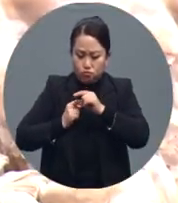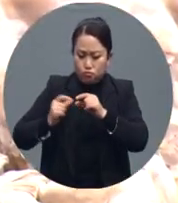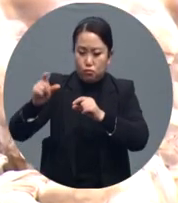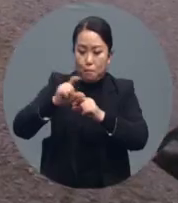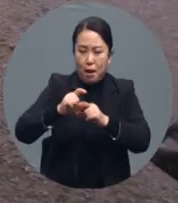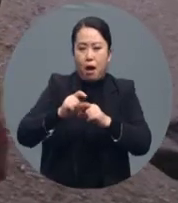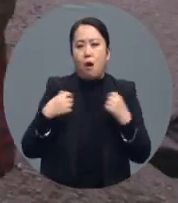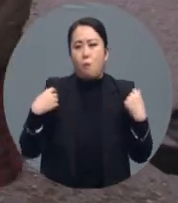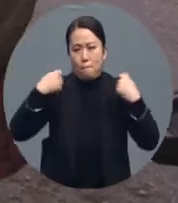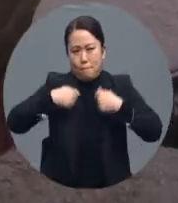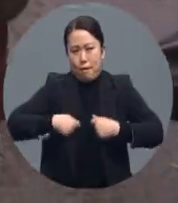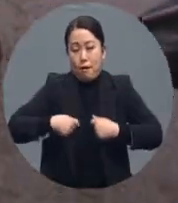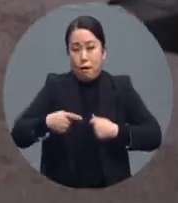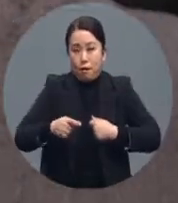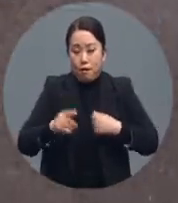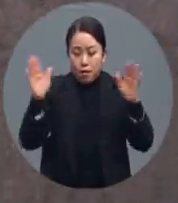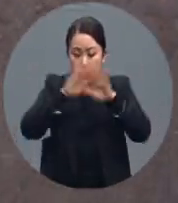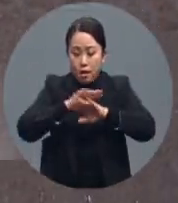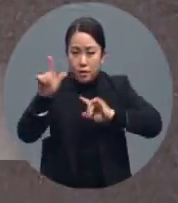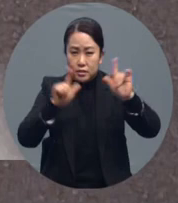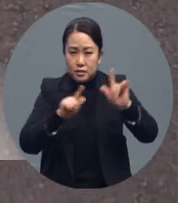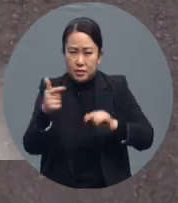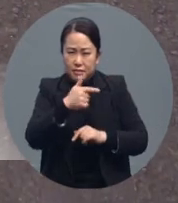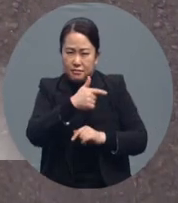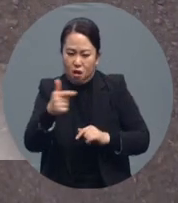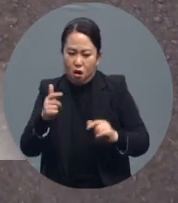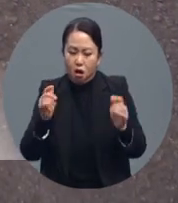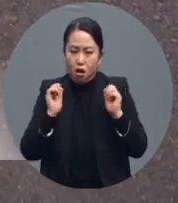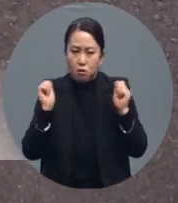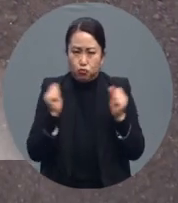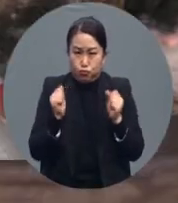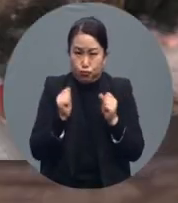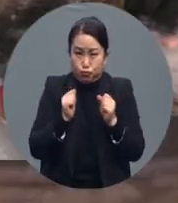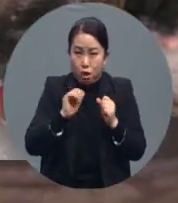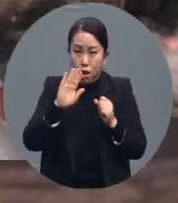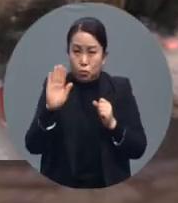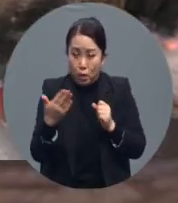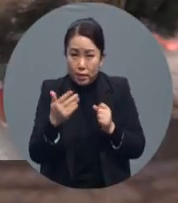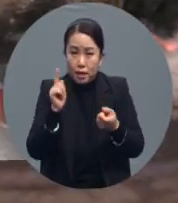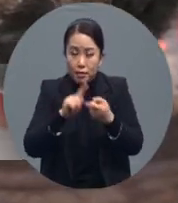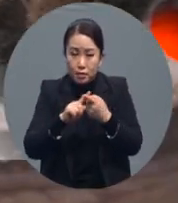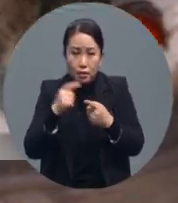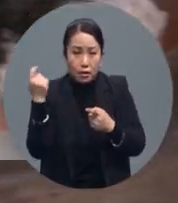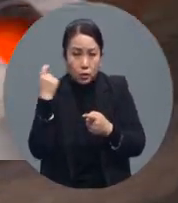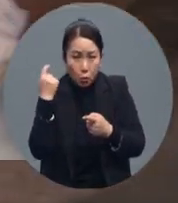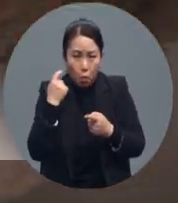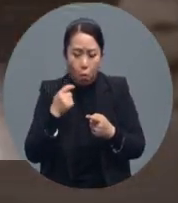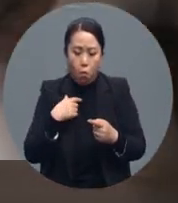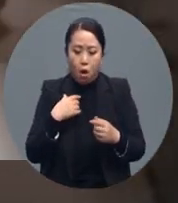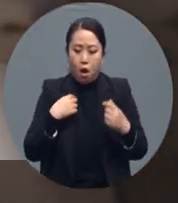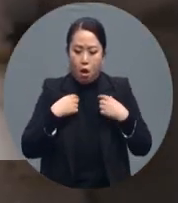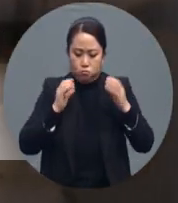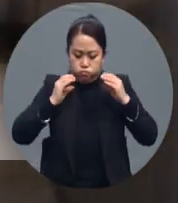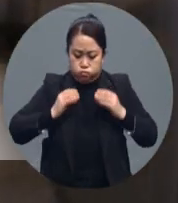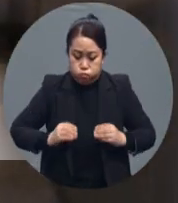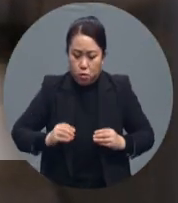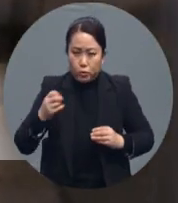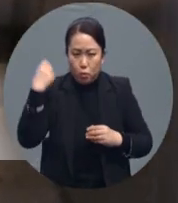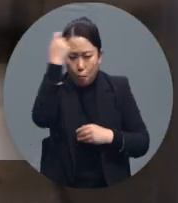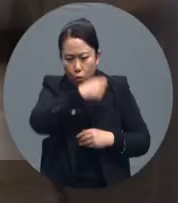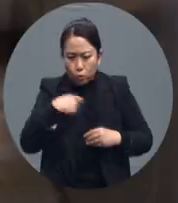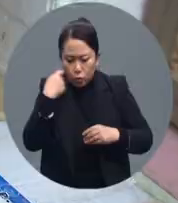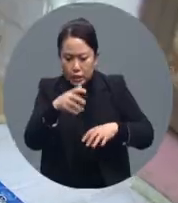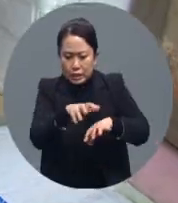껴입었습니다. 날씨가 크게 추워진다는 예보를 듣고 겨울옷과 목도리, 장갑으로 중무장했지만 몸은 계속